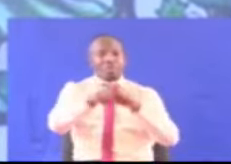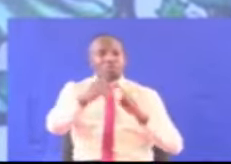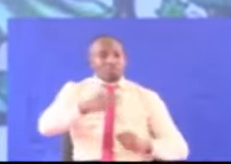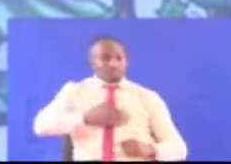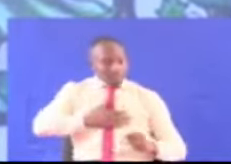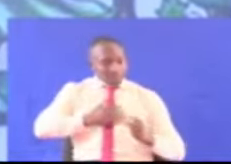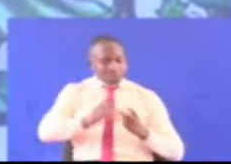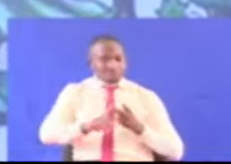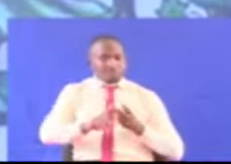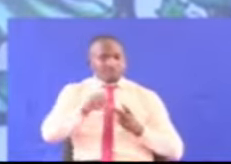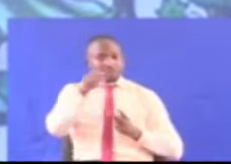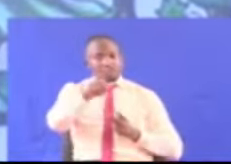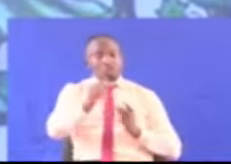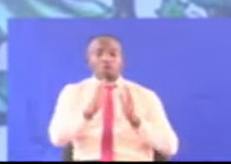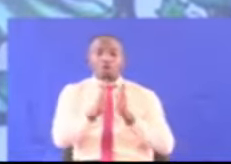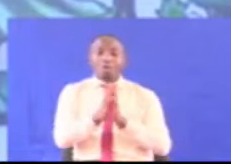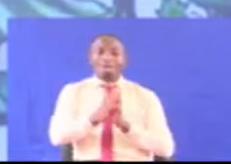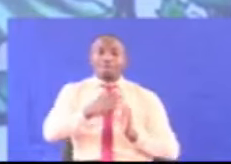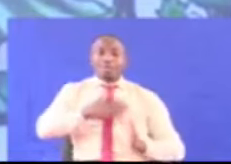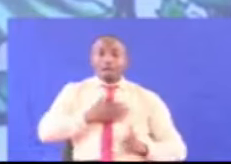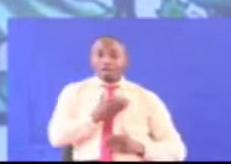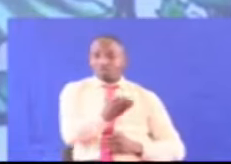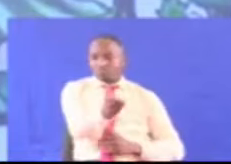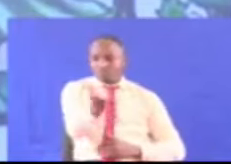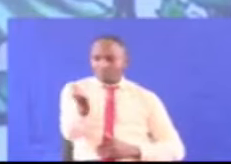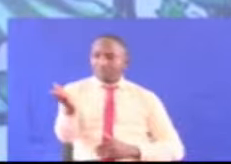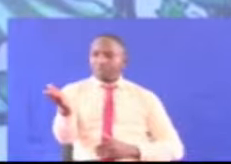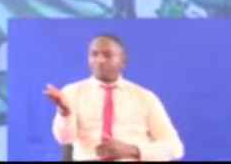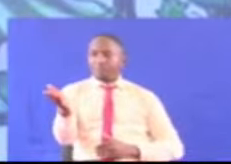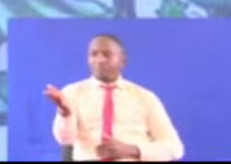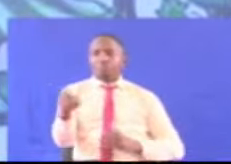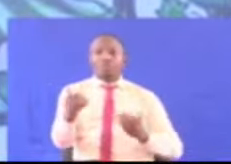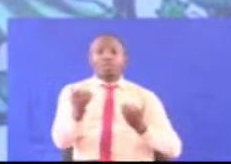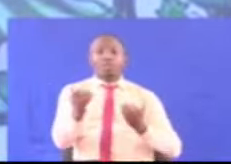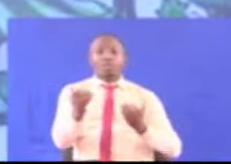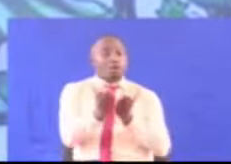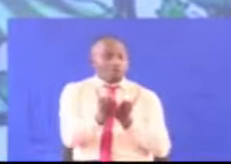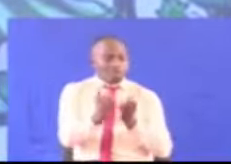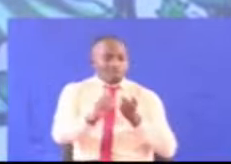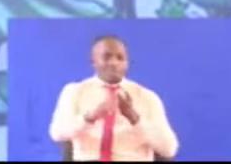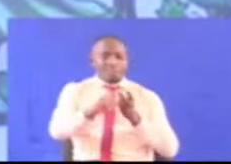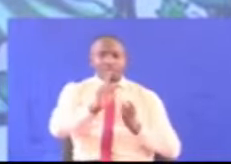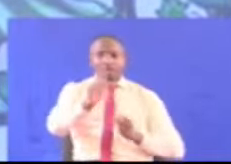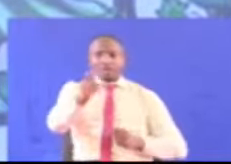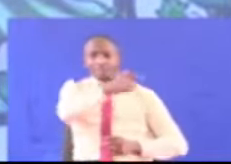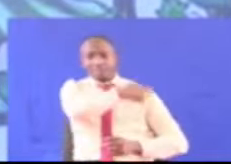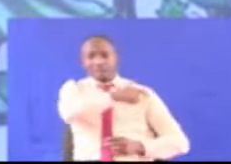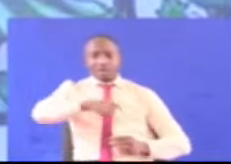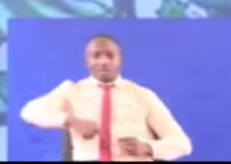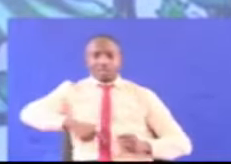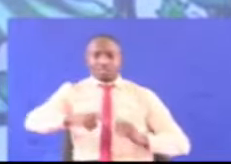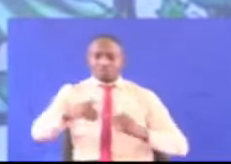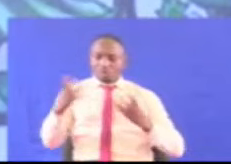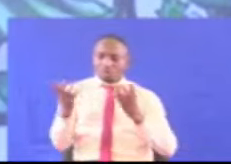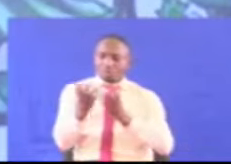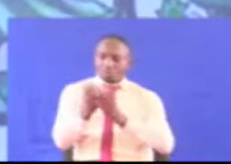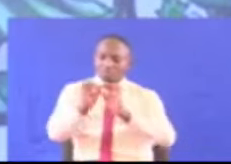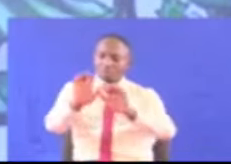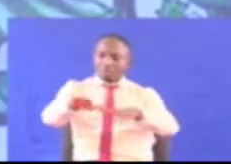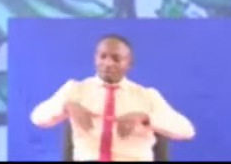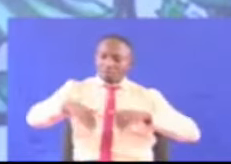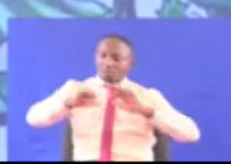wa Tanzania, hilo ndio ombi langu kwenu. Lakini sasa niwaombe kama rais wa umoja wa mabunge